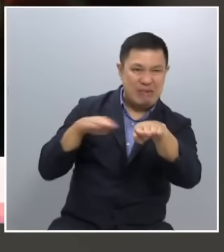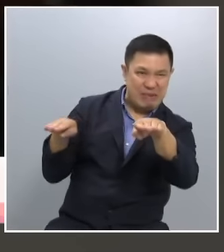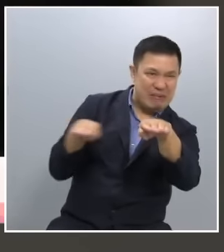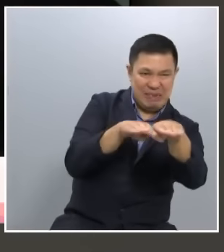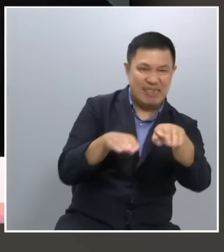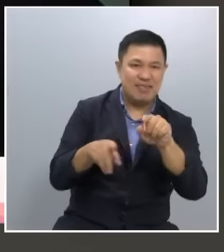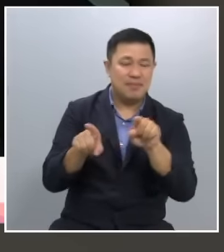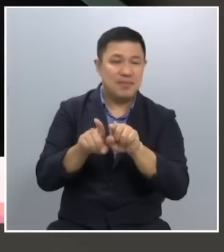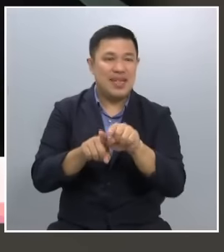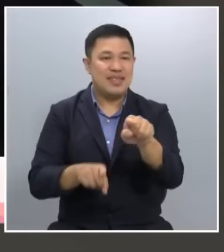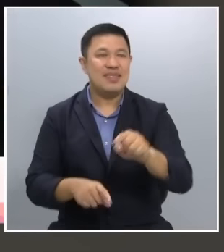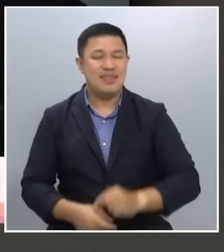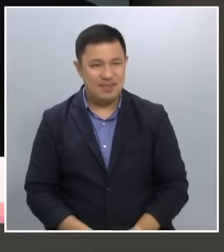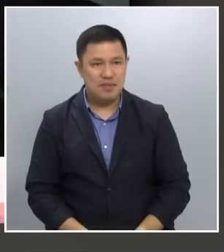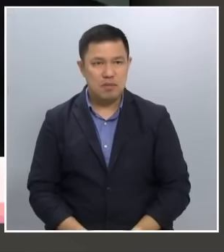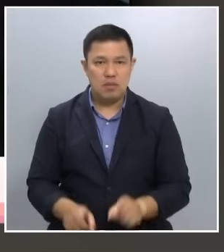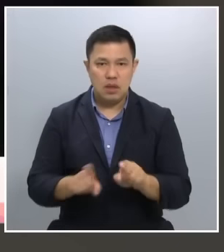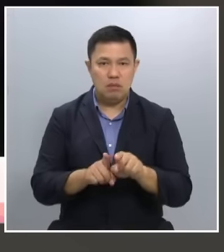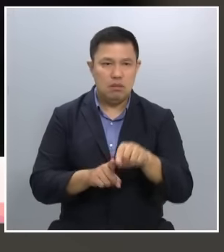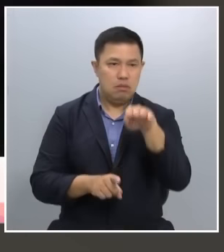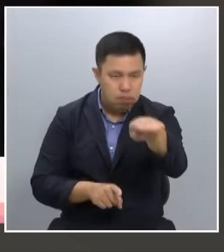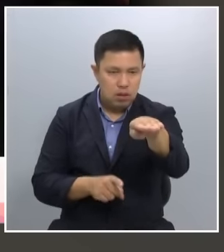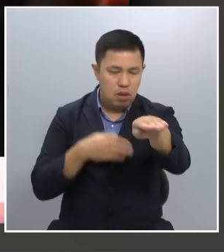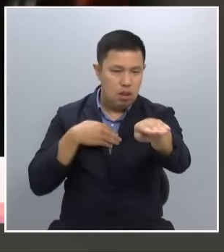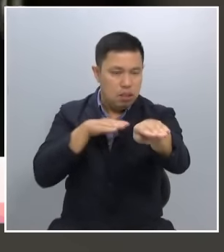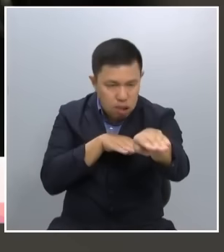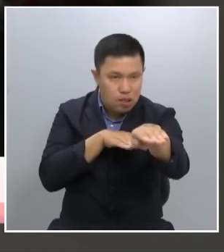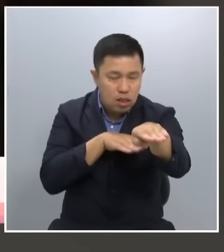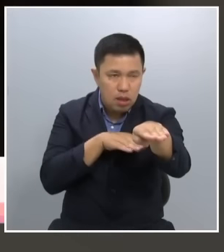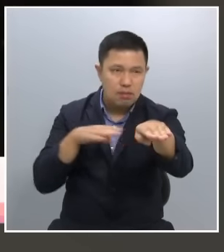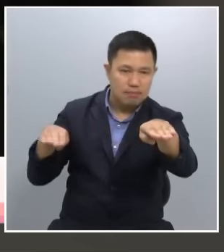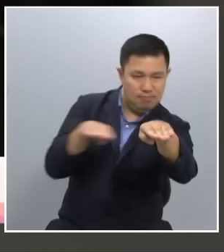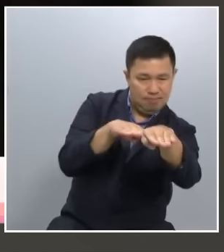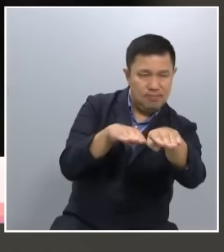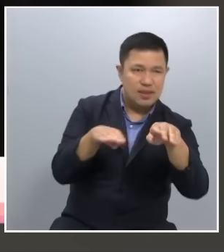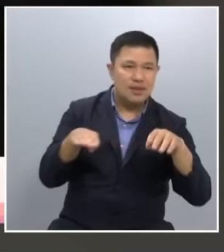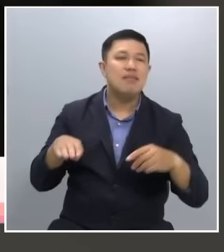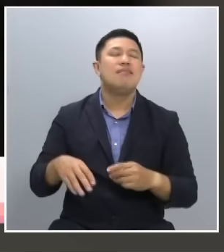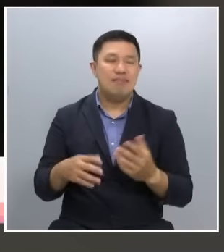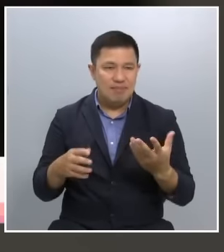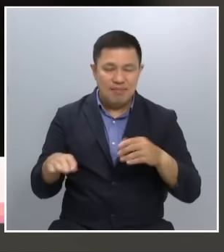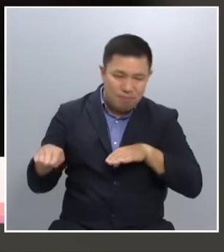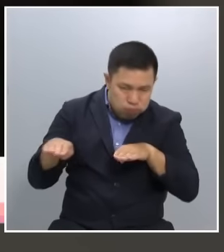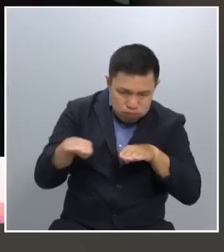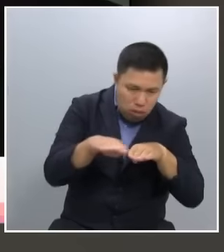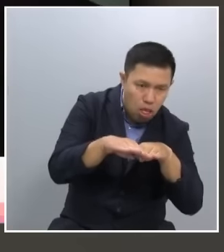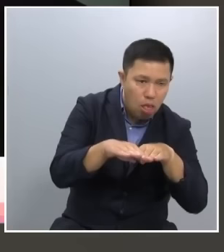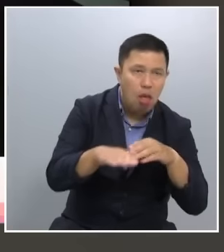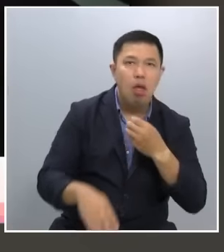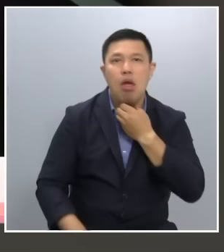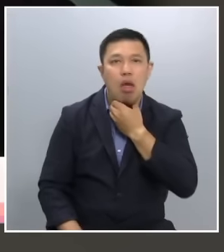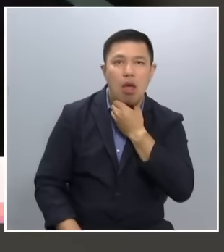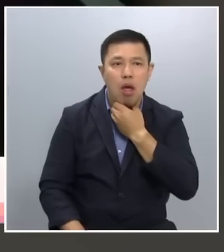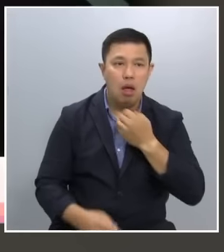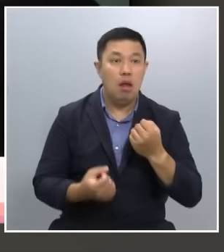ยฮะ มันก็เหมือนกับถูกบล็อกเอาไว ้ใช่ นะคะ เนี่ยครับเนี่ยจนกระทั่งสุดท้ายต้องจอดนะครับทางรถ